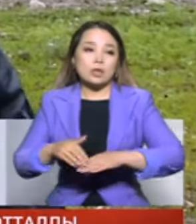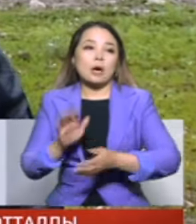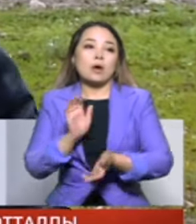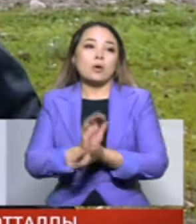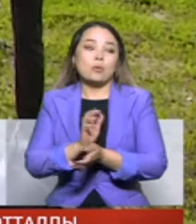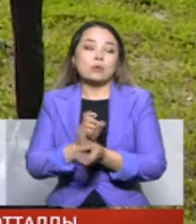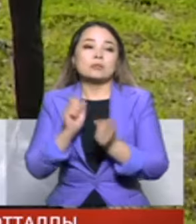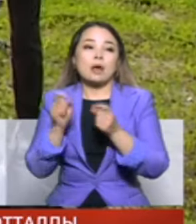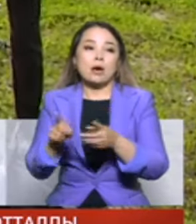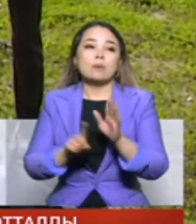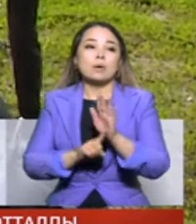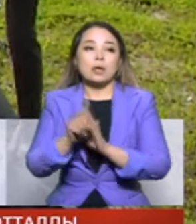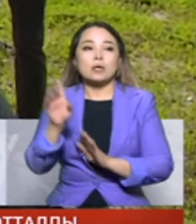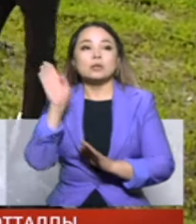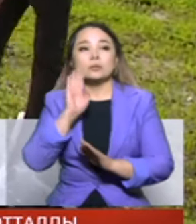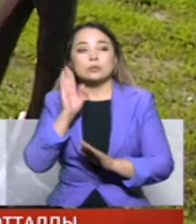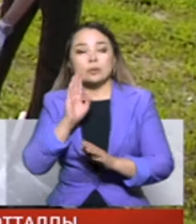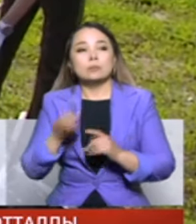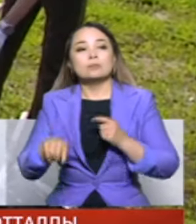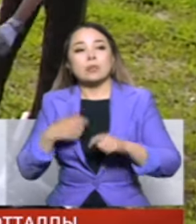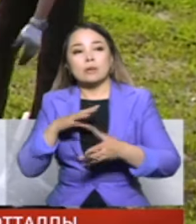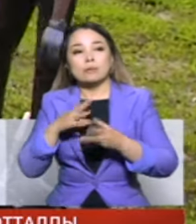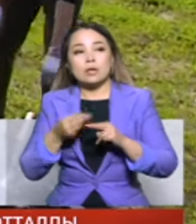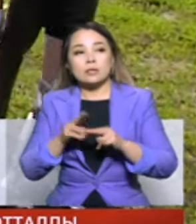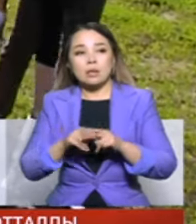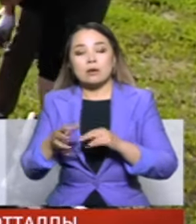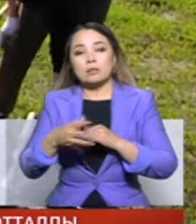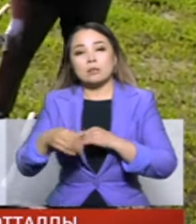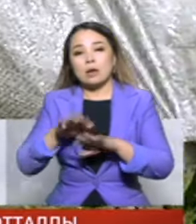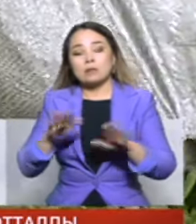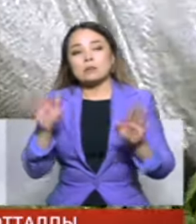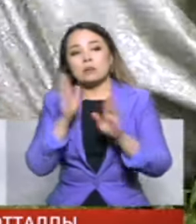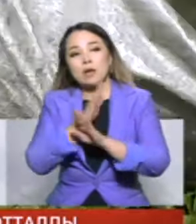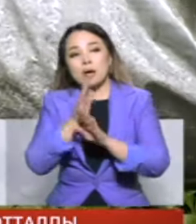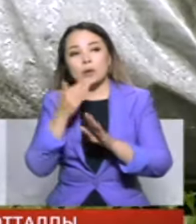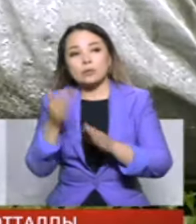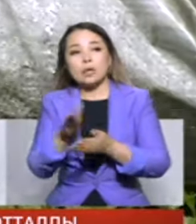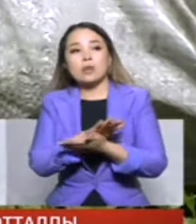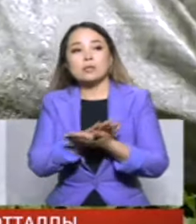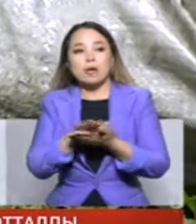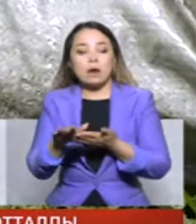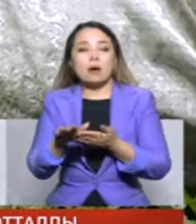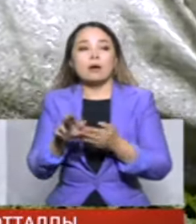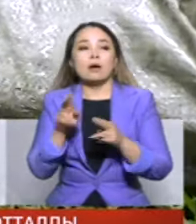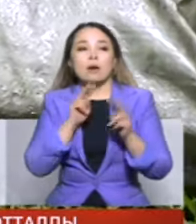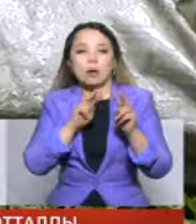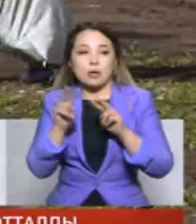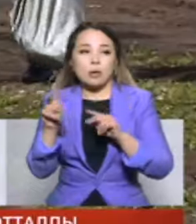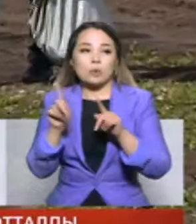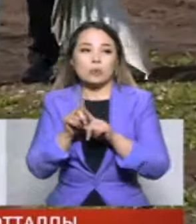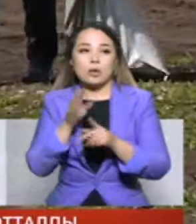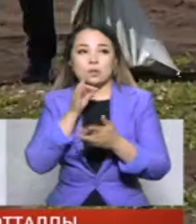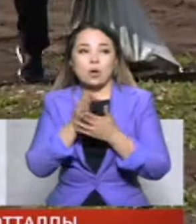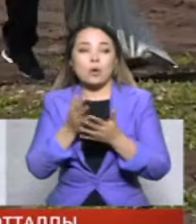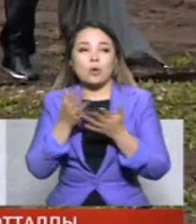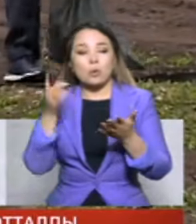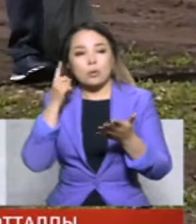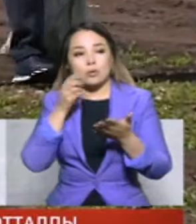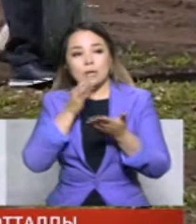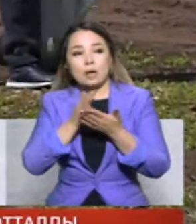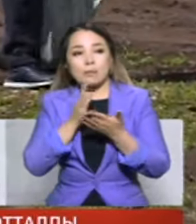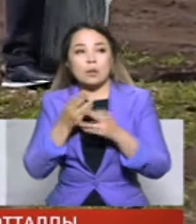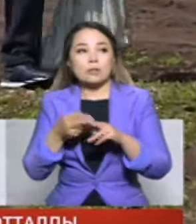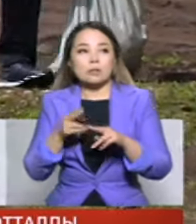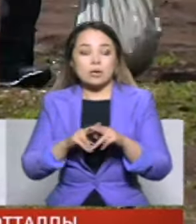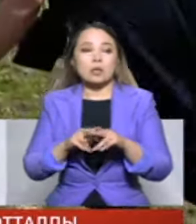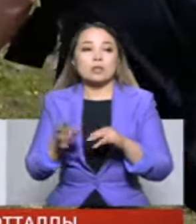қоқыс тастаудан бастап, судың ысыраптығы, жалпы айналадағы экологияға тазалық пен қарау секілді үлкен ойлар жатыр. Қазірден